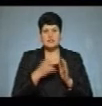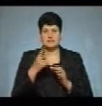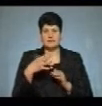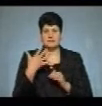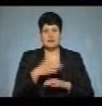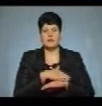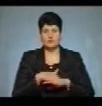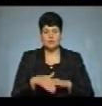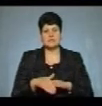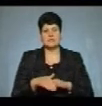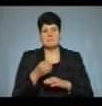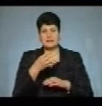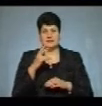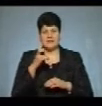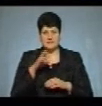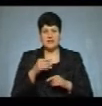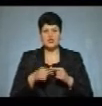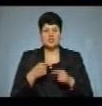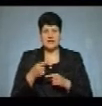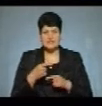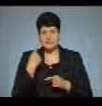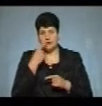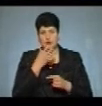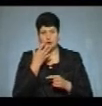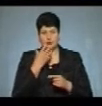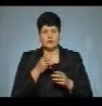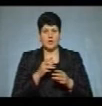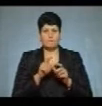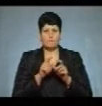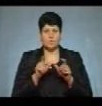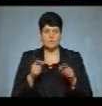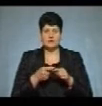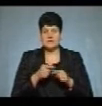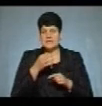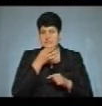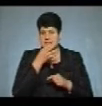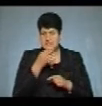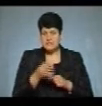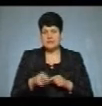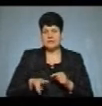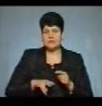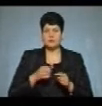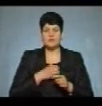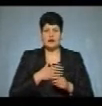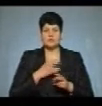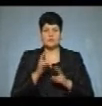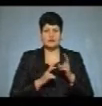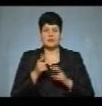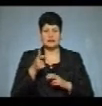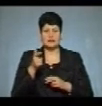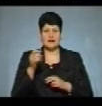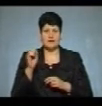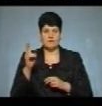15 квітня у Тернополі через індивідуально-теплові пункти. Про це нам повідомила директор приватного підприємства «Благоустрій» Галина